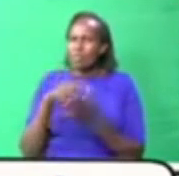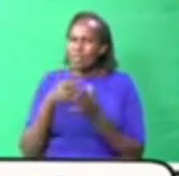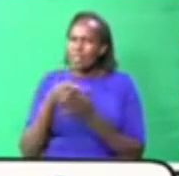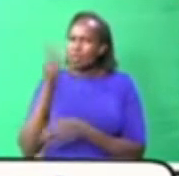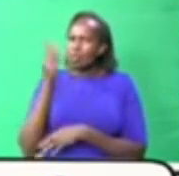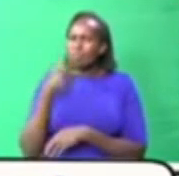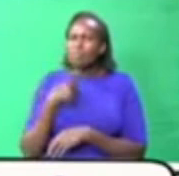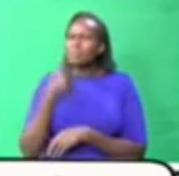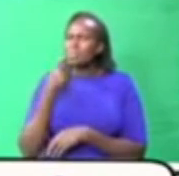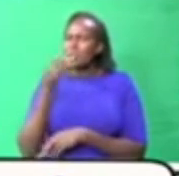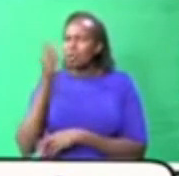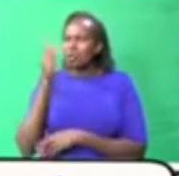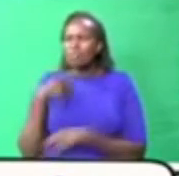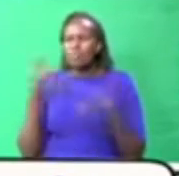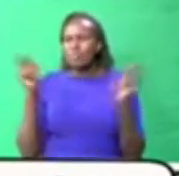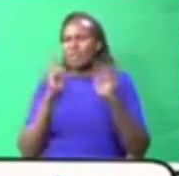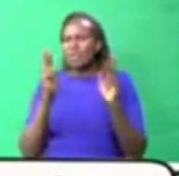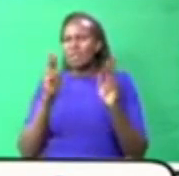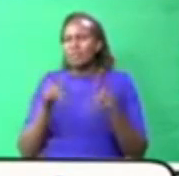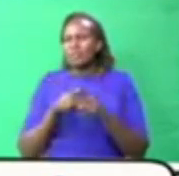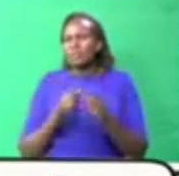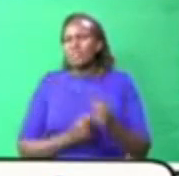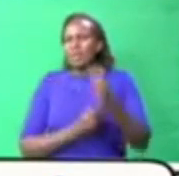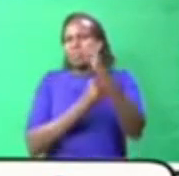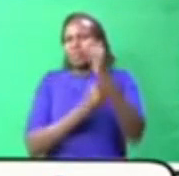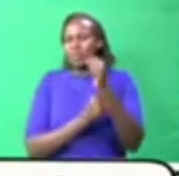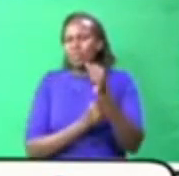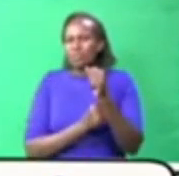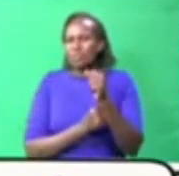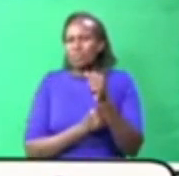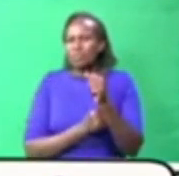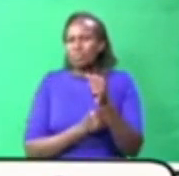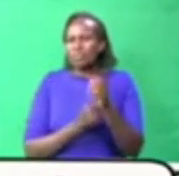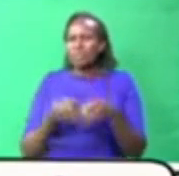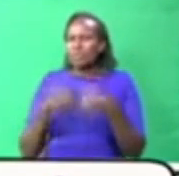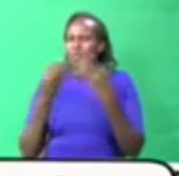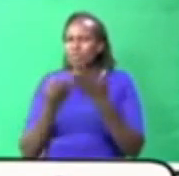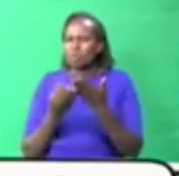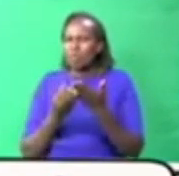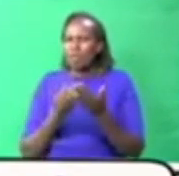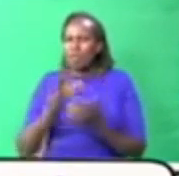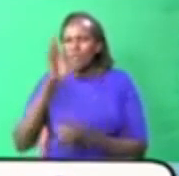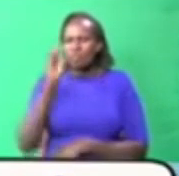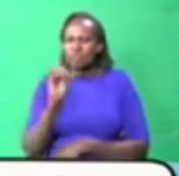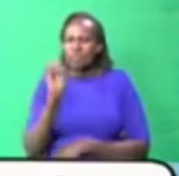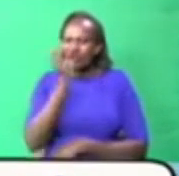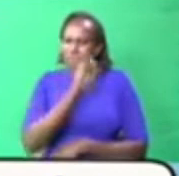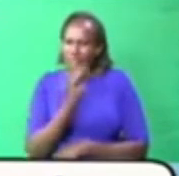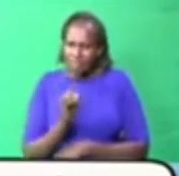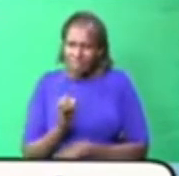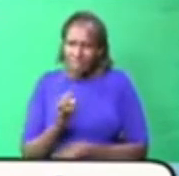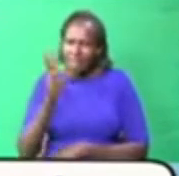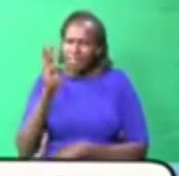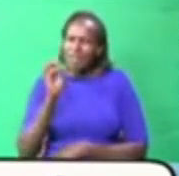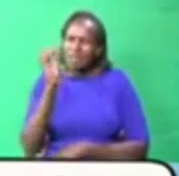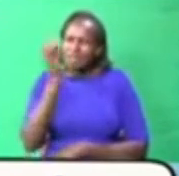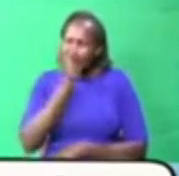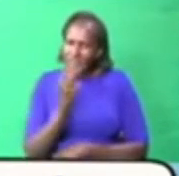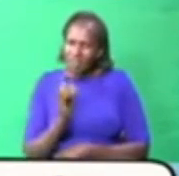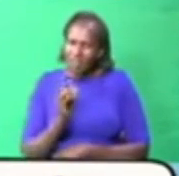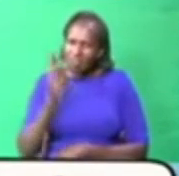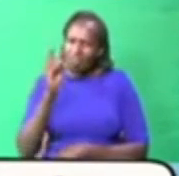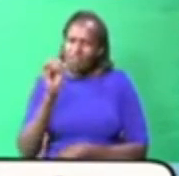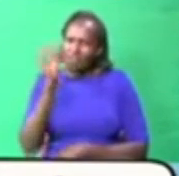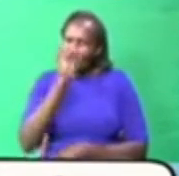I'm ready. Mimi nita support hata kama ni si tithe nitakuwa nikitoa 50%, 30%, 40%